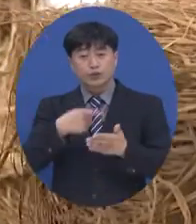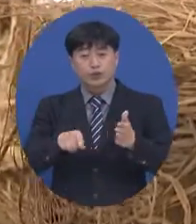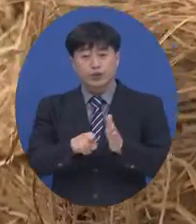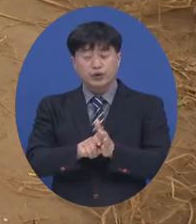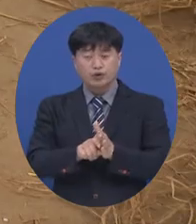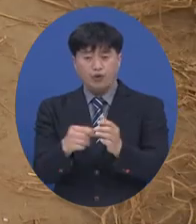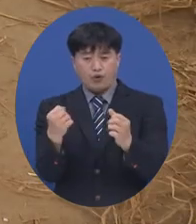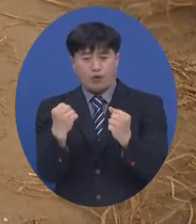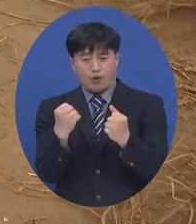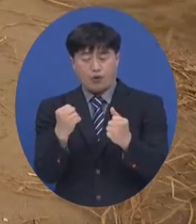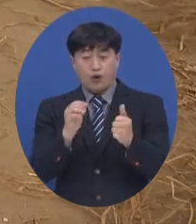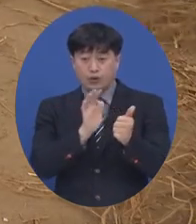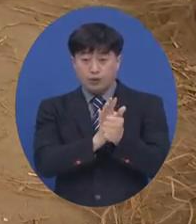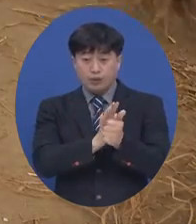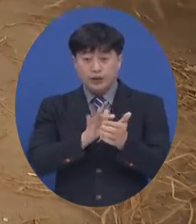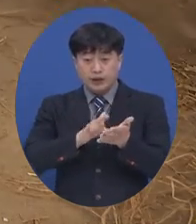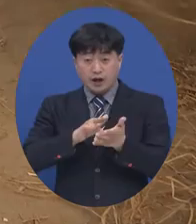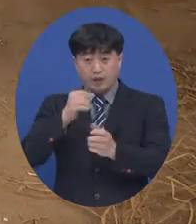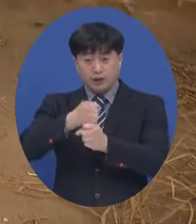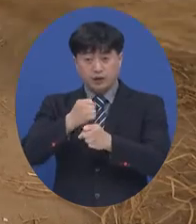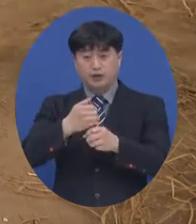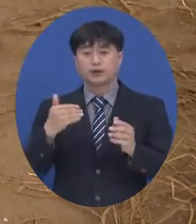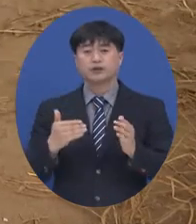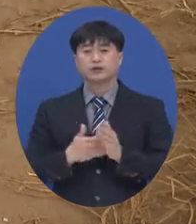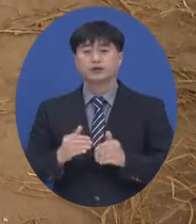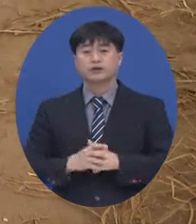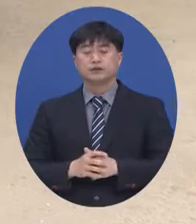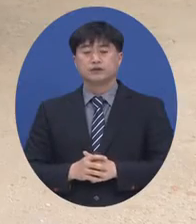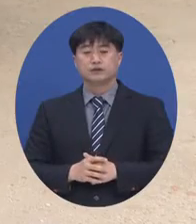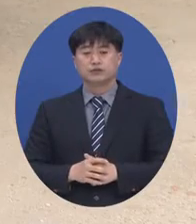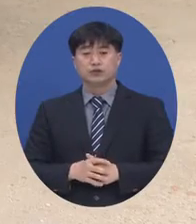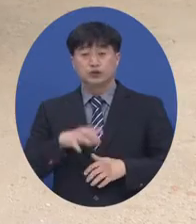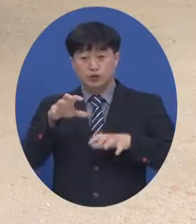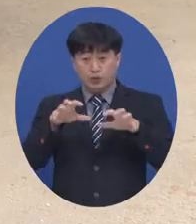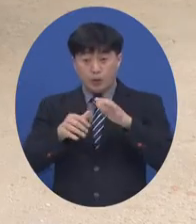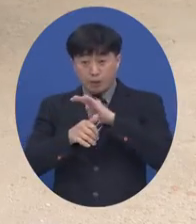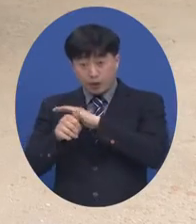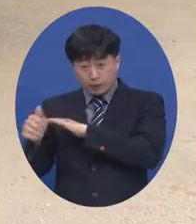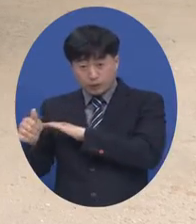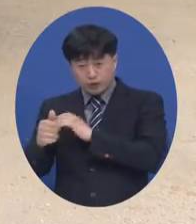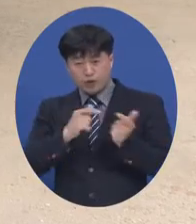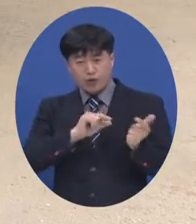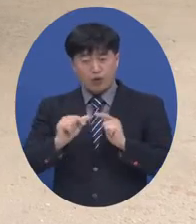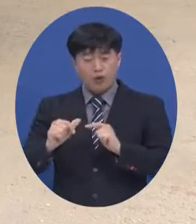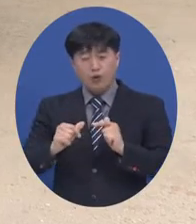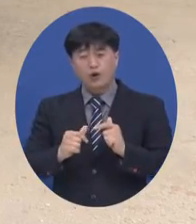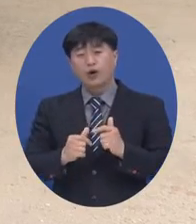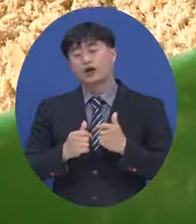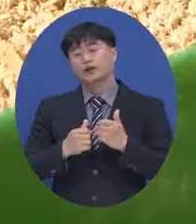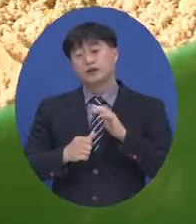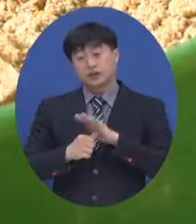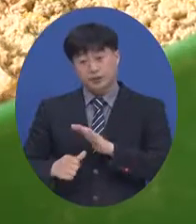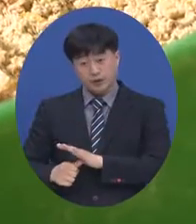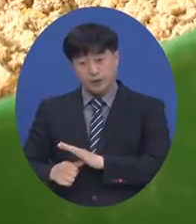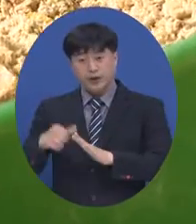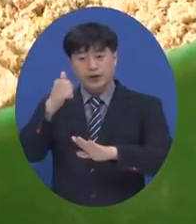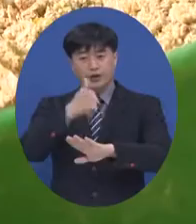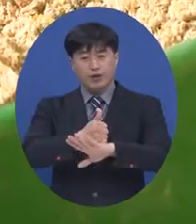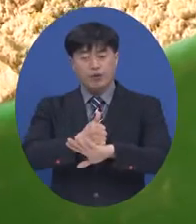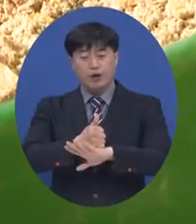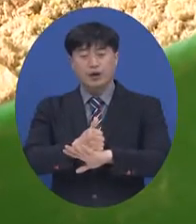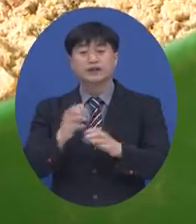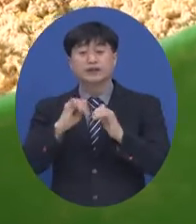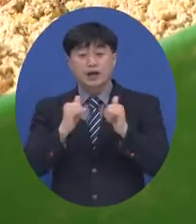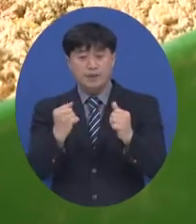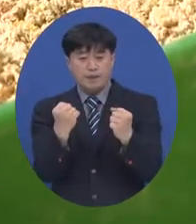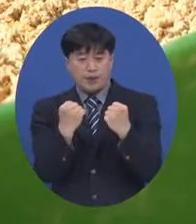건강기능 보조제를 개발했습니다 이리 뛰고 저리 뛰며 가진 시행착오 끝에 마치 사람이